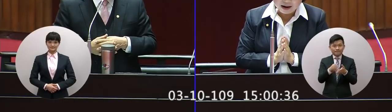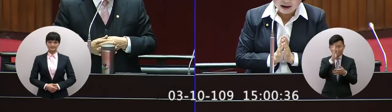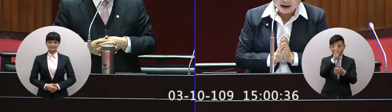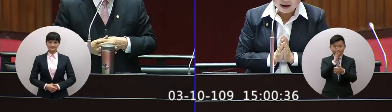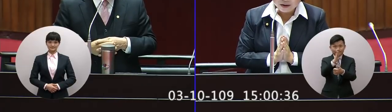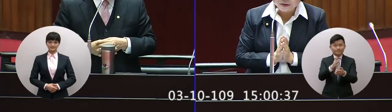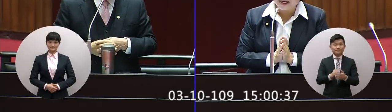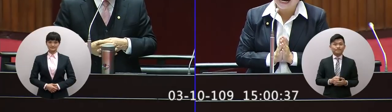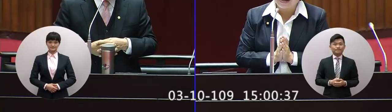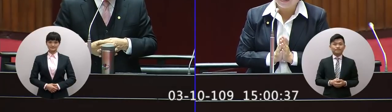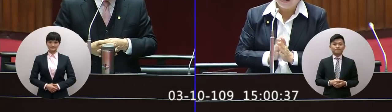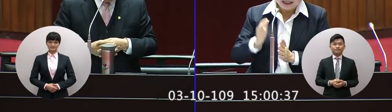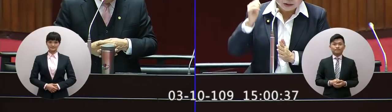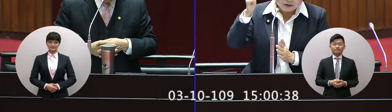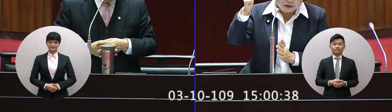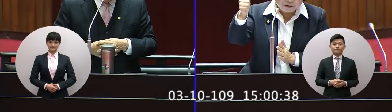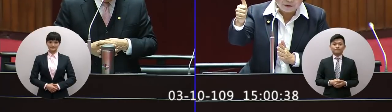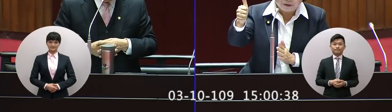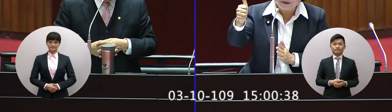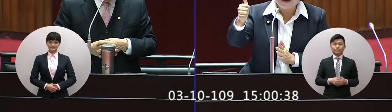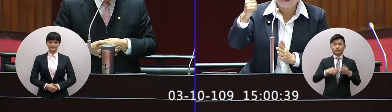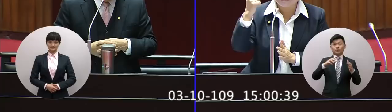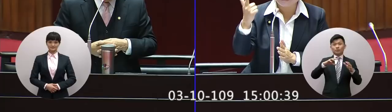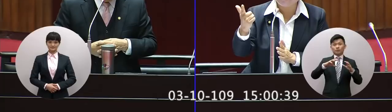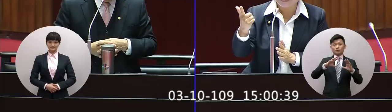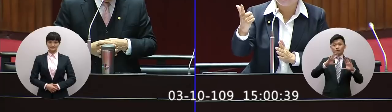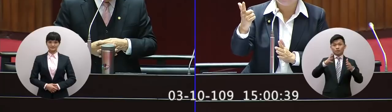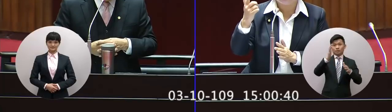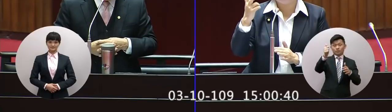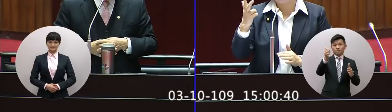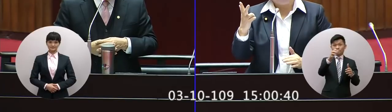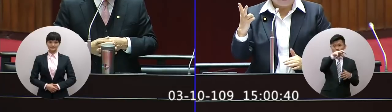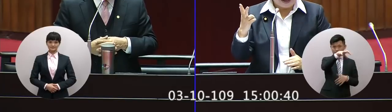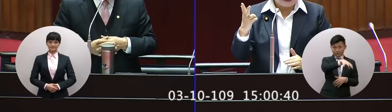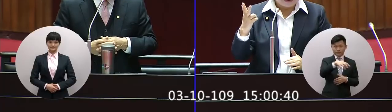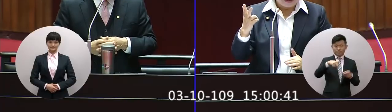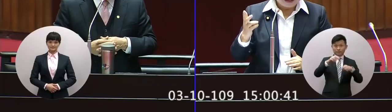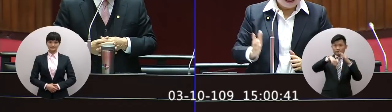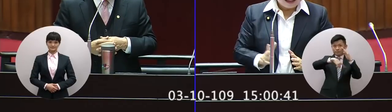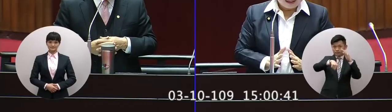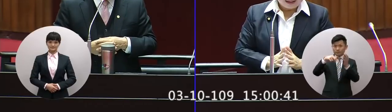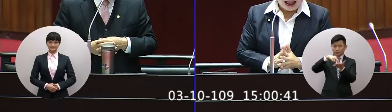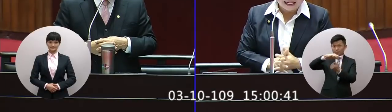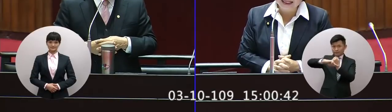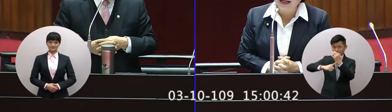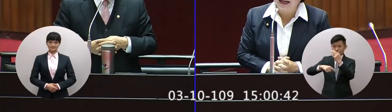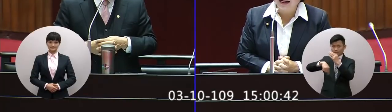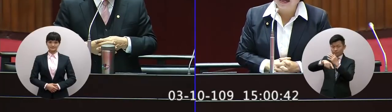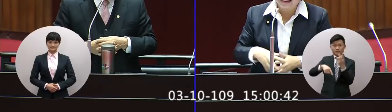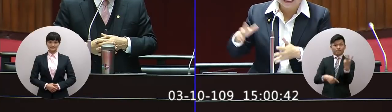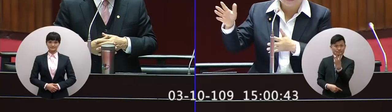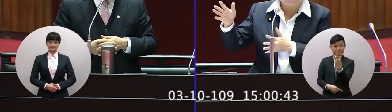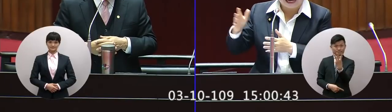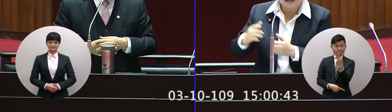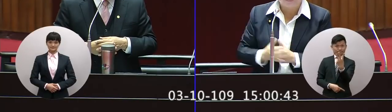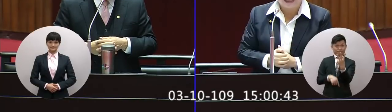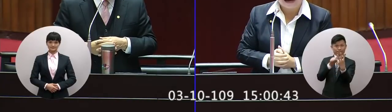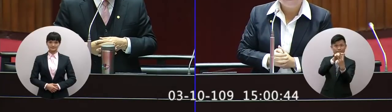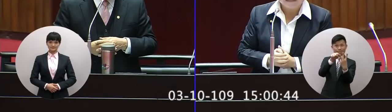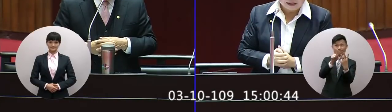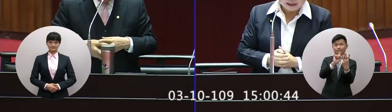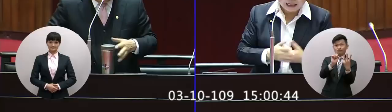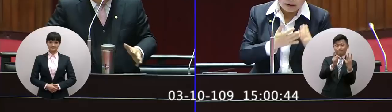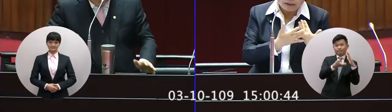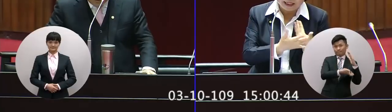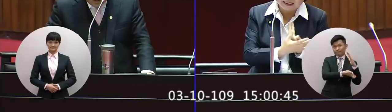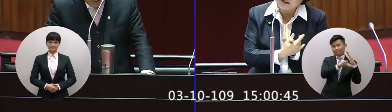教苏院长，总统府、行政院、立法院，哪一个该迁到台中